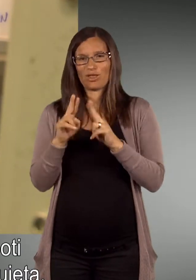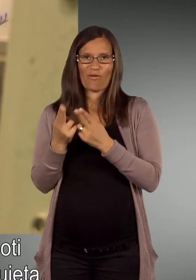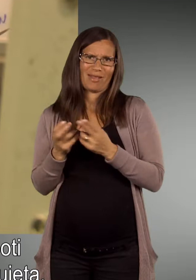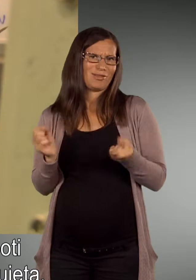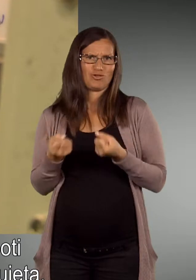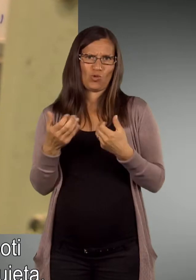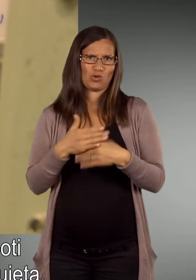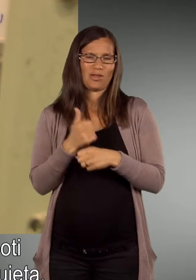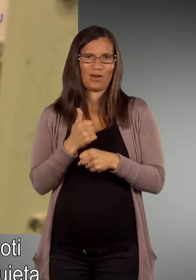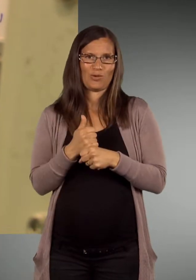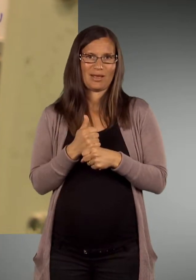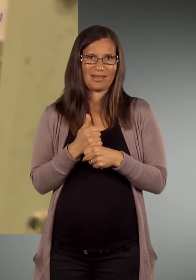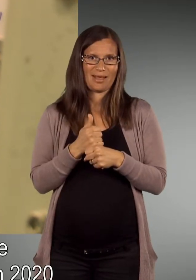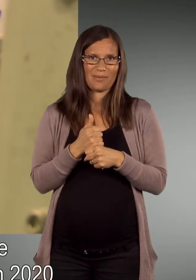sodelujeta.